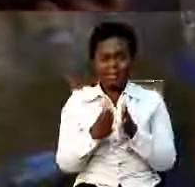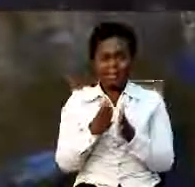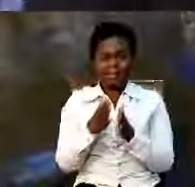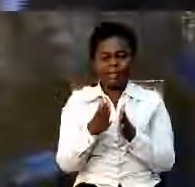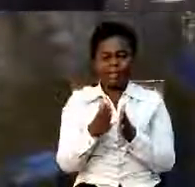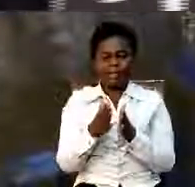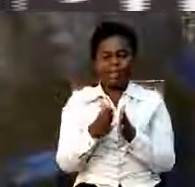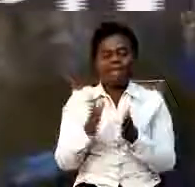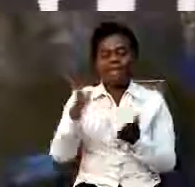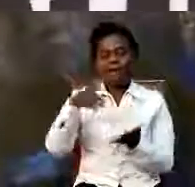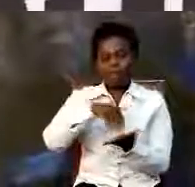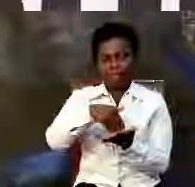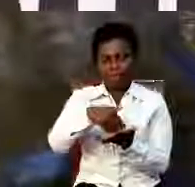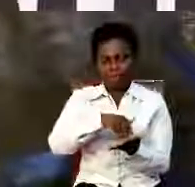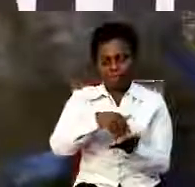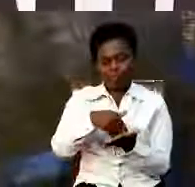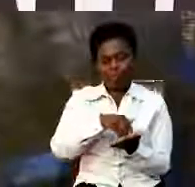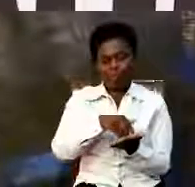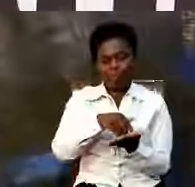ya udhaifu.